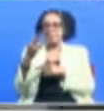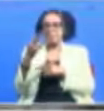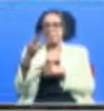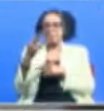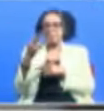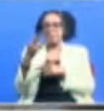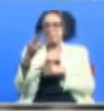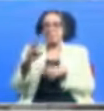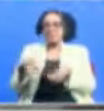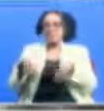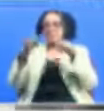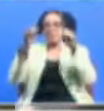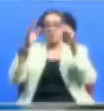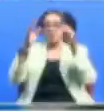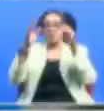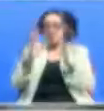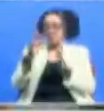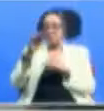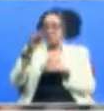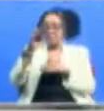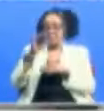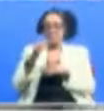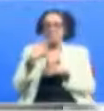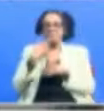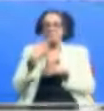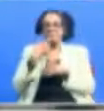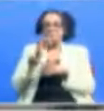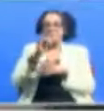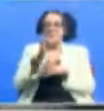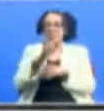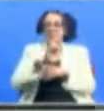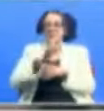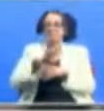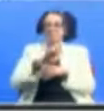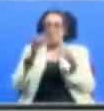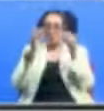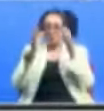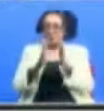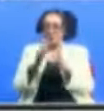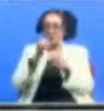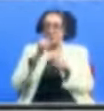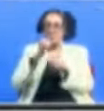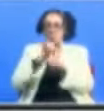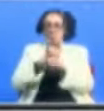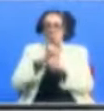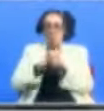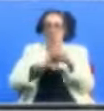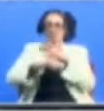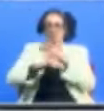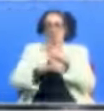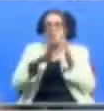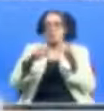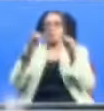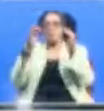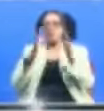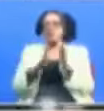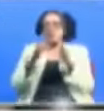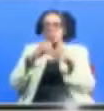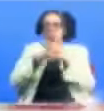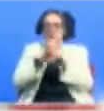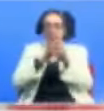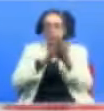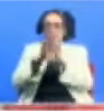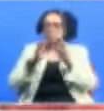na mwalimu mkuu wa shule hiyo, siri ya ushindi huo ni nidhamu kwa wanafunzi na bidii kwa walimu kuhakikisha shughuli za masomo